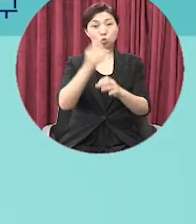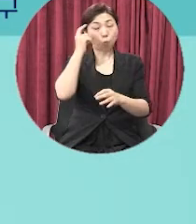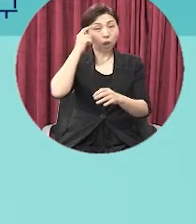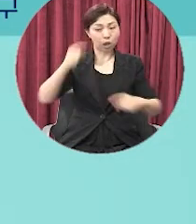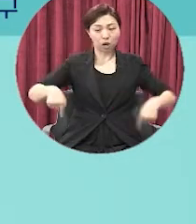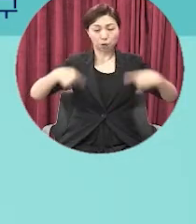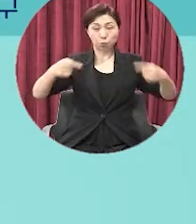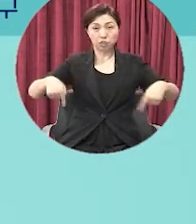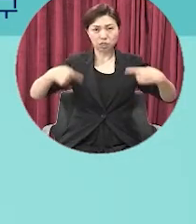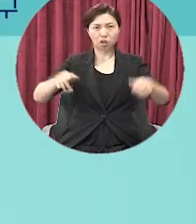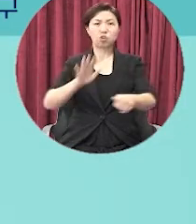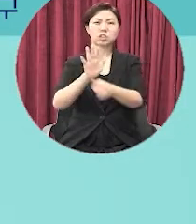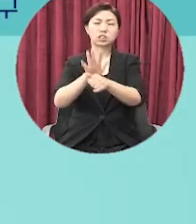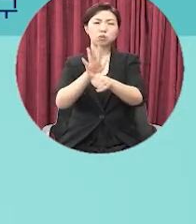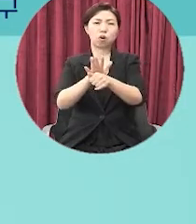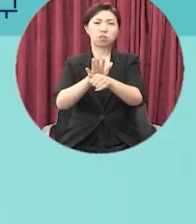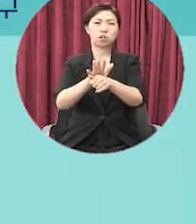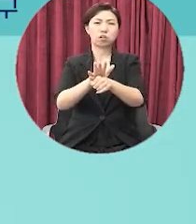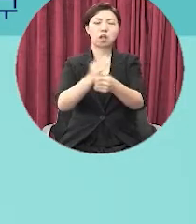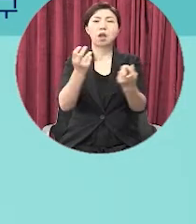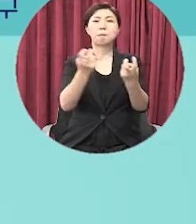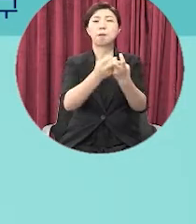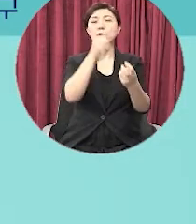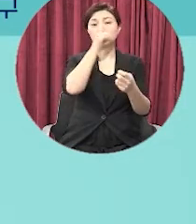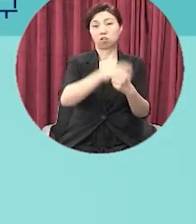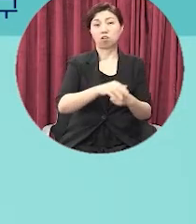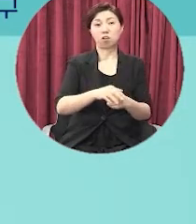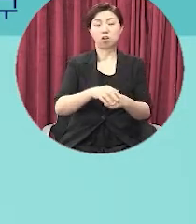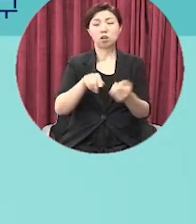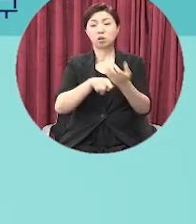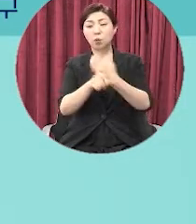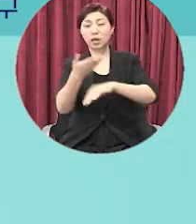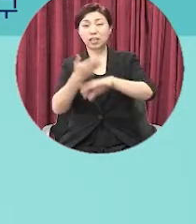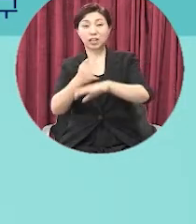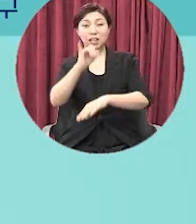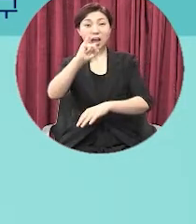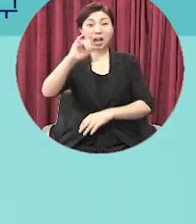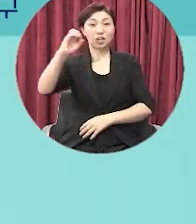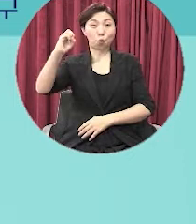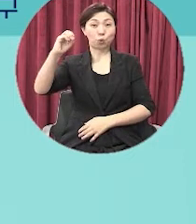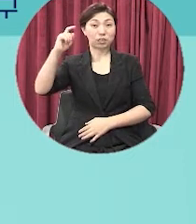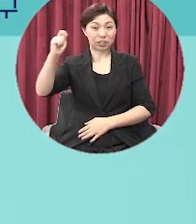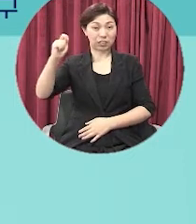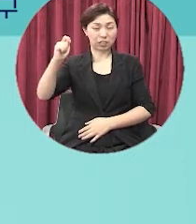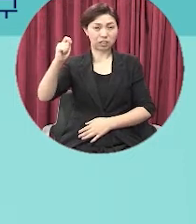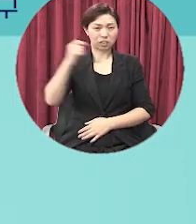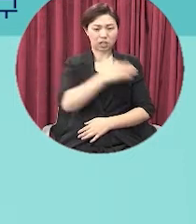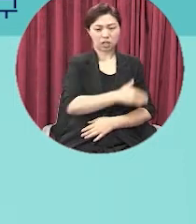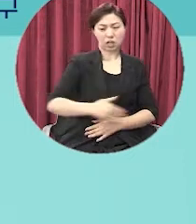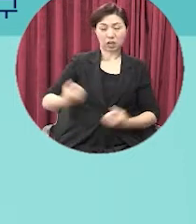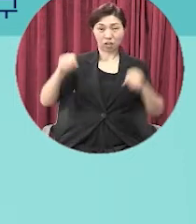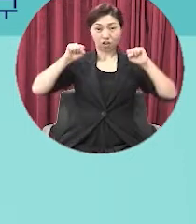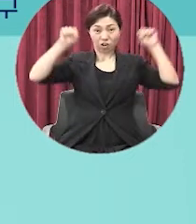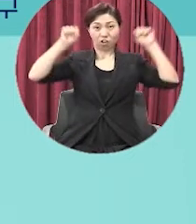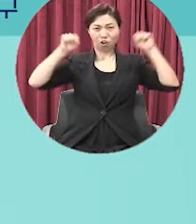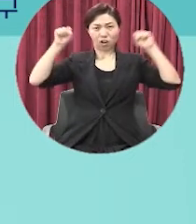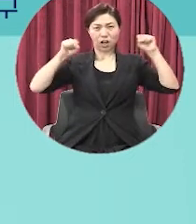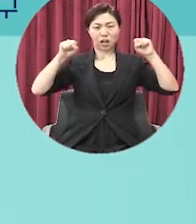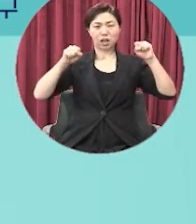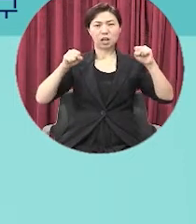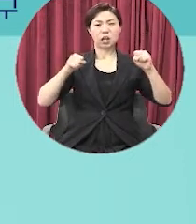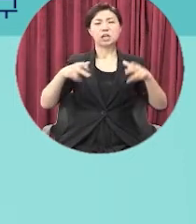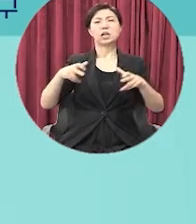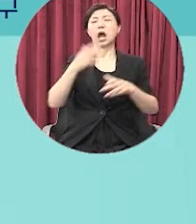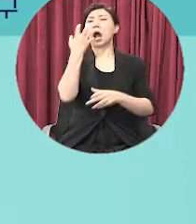거든요 즉 아 다른 수많은 iot 장비들 뭐 특별히 그런데는 건강이 늘 대상으로 온도 응용을 진출하는데